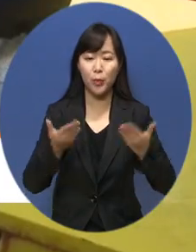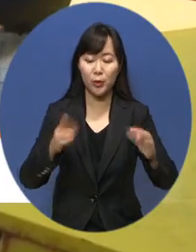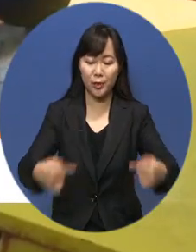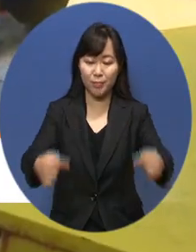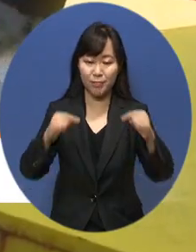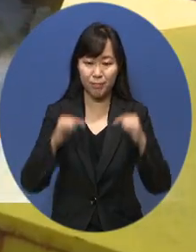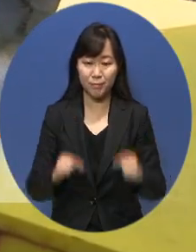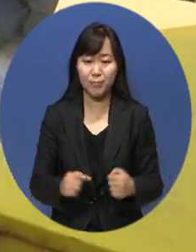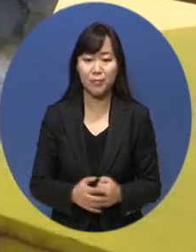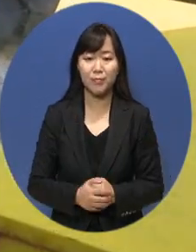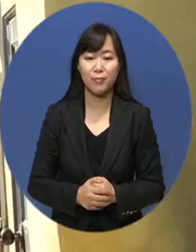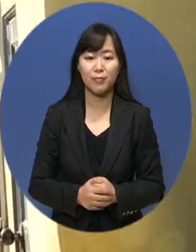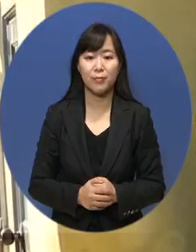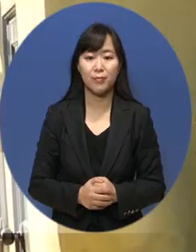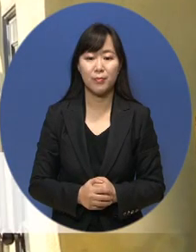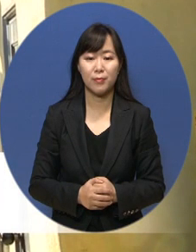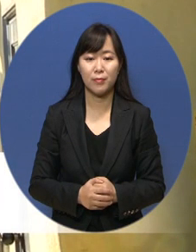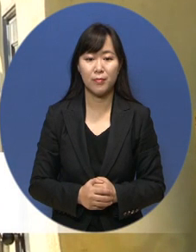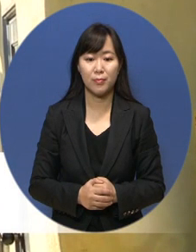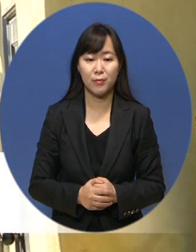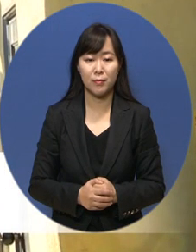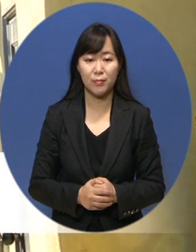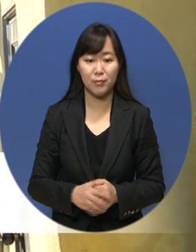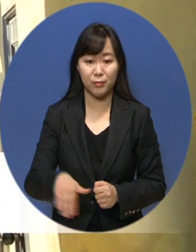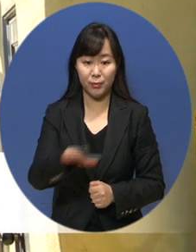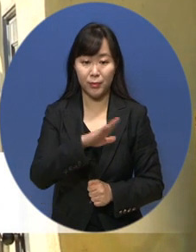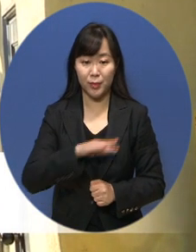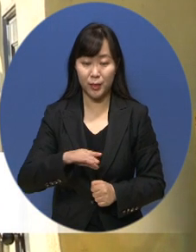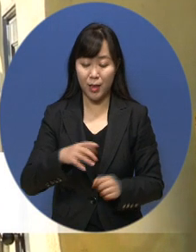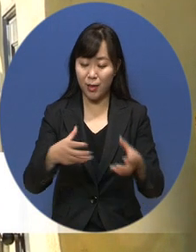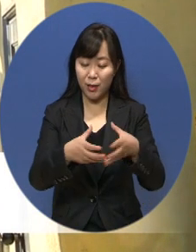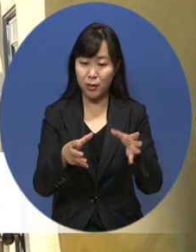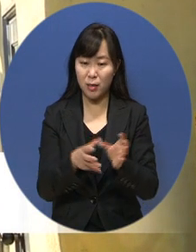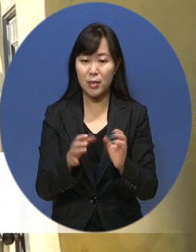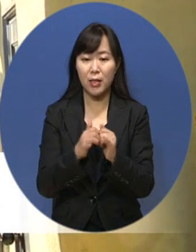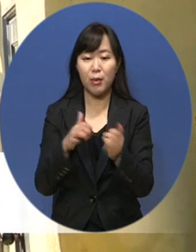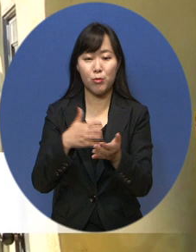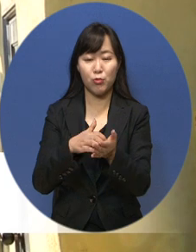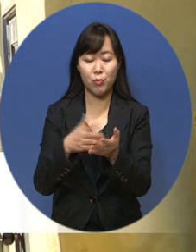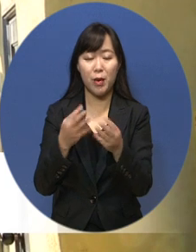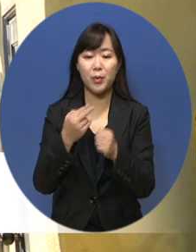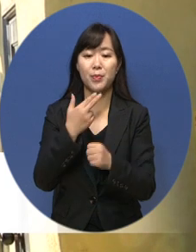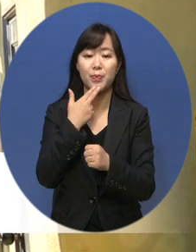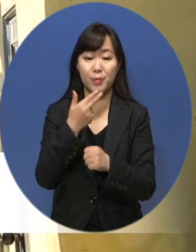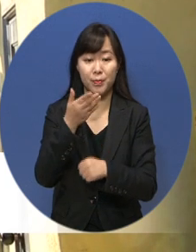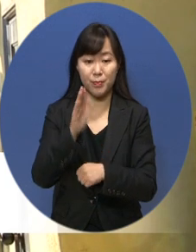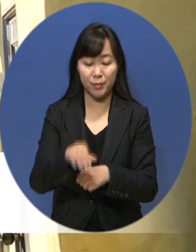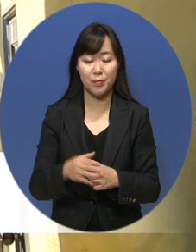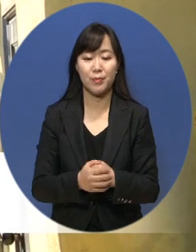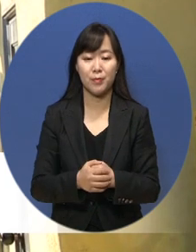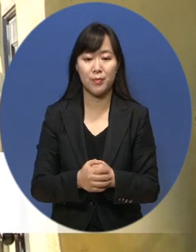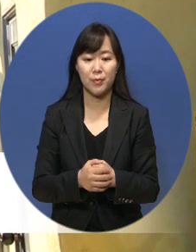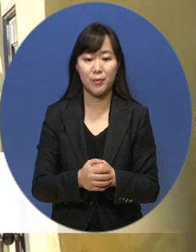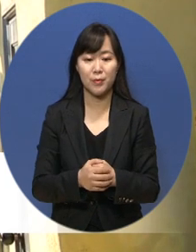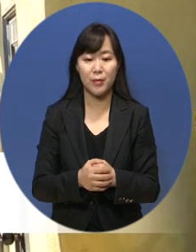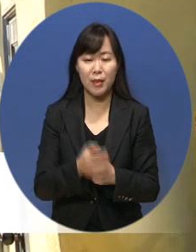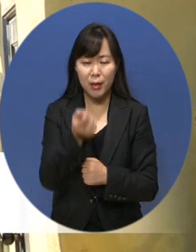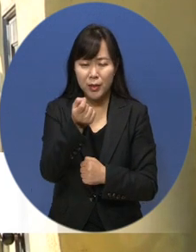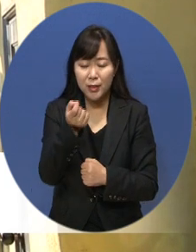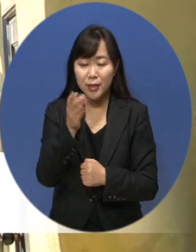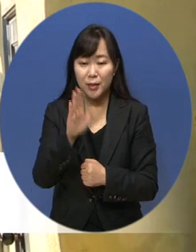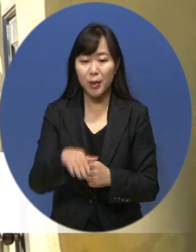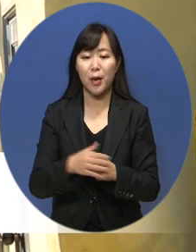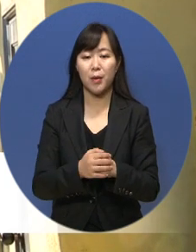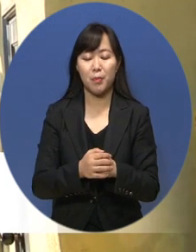동참했습니다. 저희 한사랑회는 뭐 인원은 그렇게 많지는 않아요. 많지는 않은데